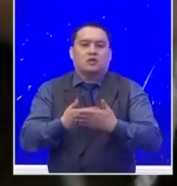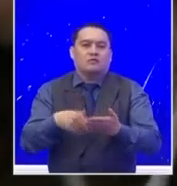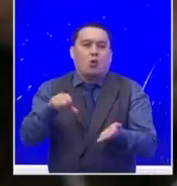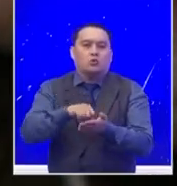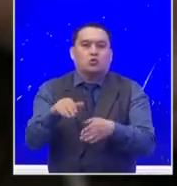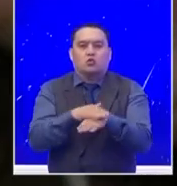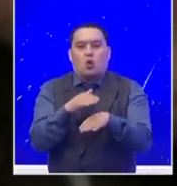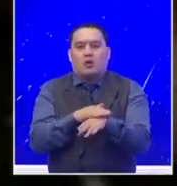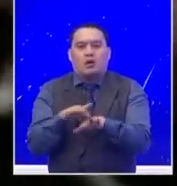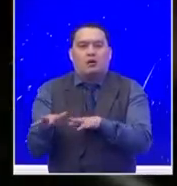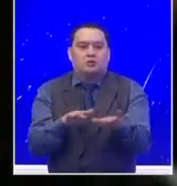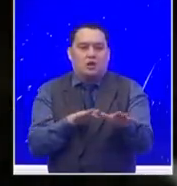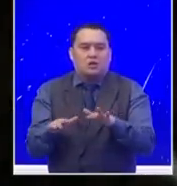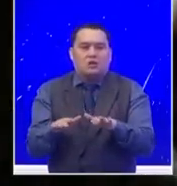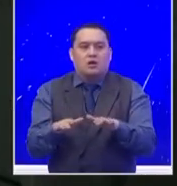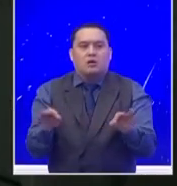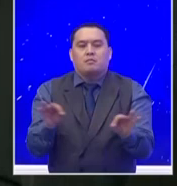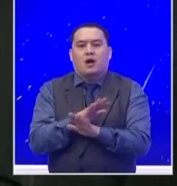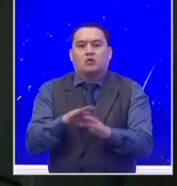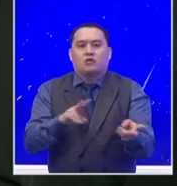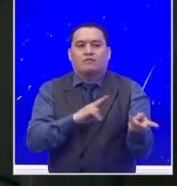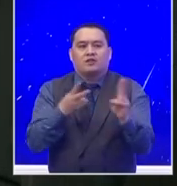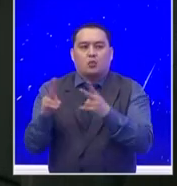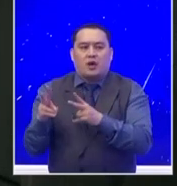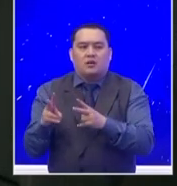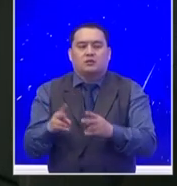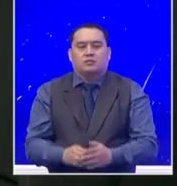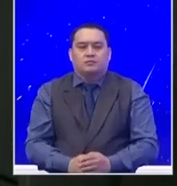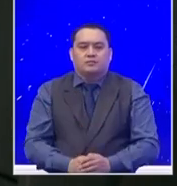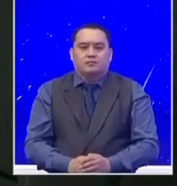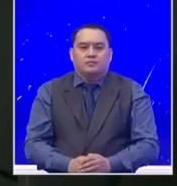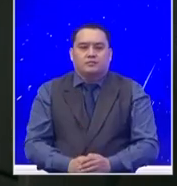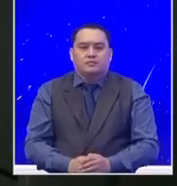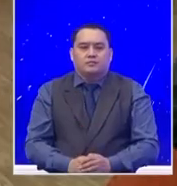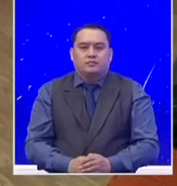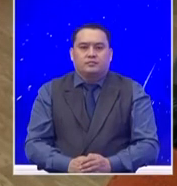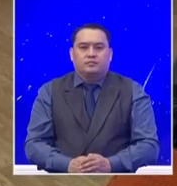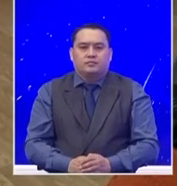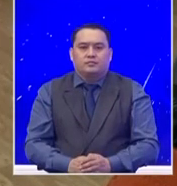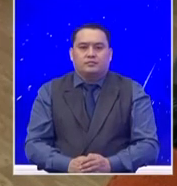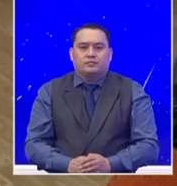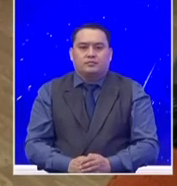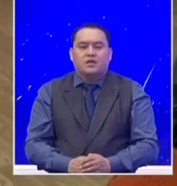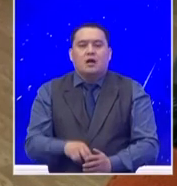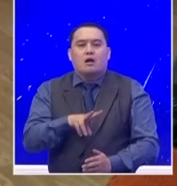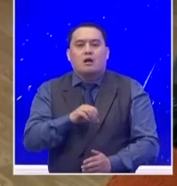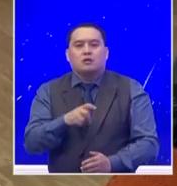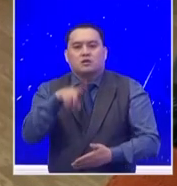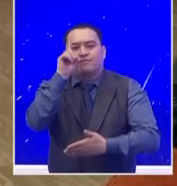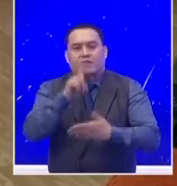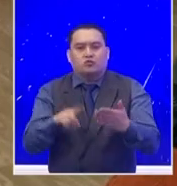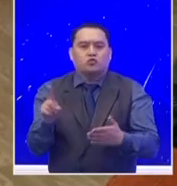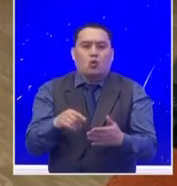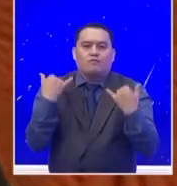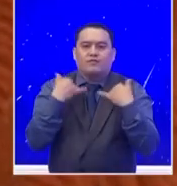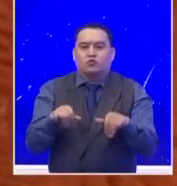участвует в благотворительностях, а еще и поет, выступает на большой сцене вместе со звездами казахстанской эстрады. Лязат верит, что